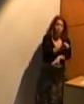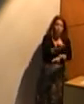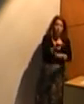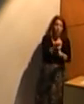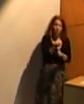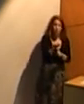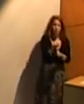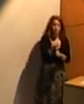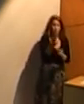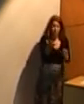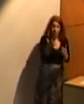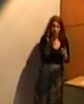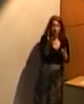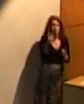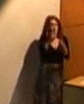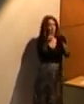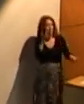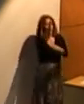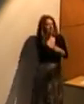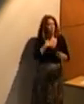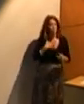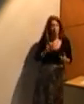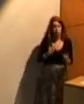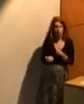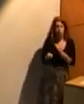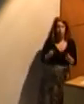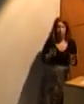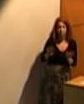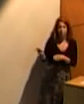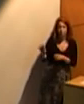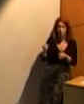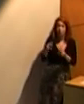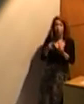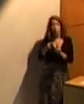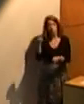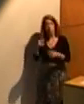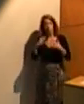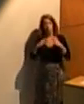d'avenir même pas quand même surprenant biologique